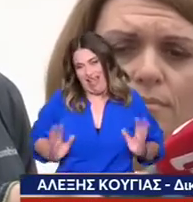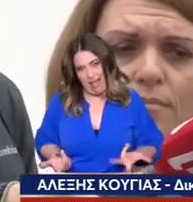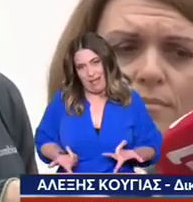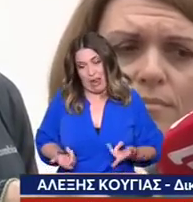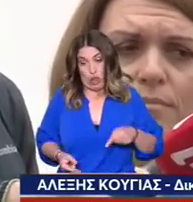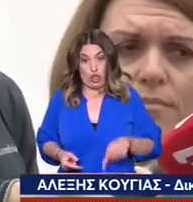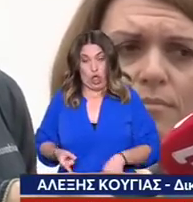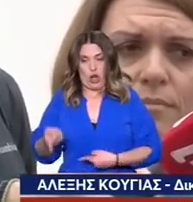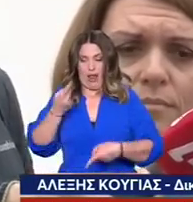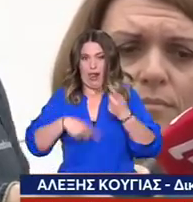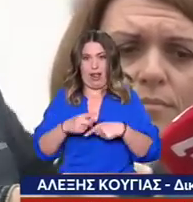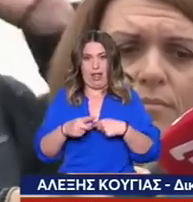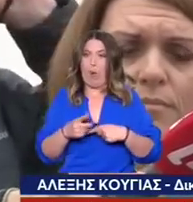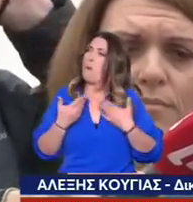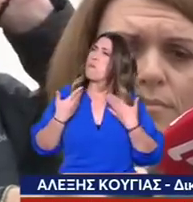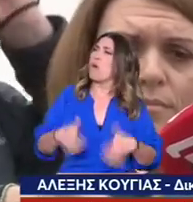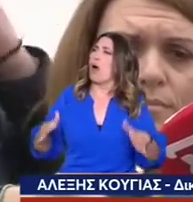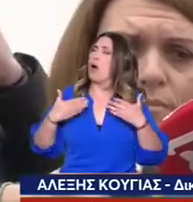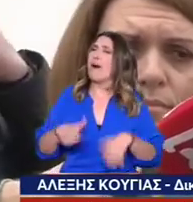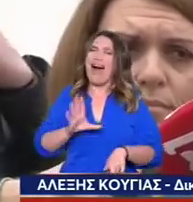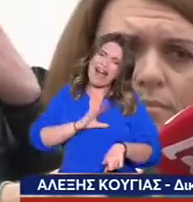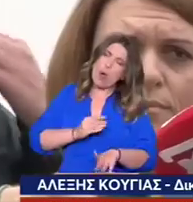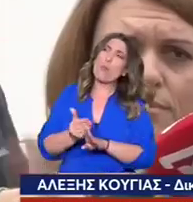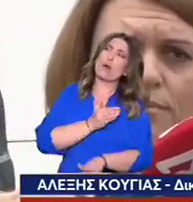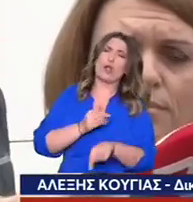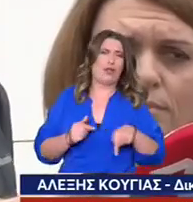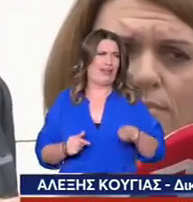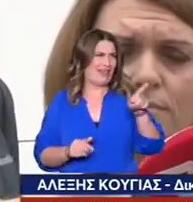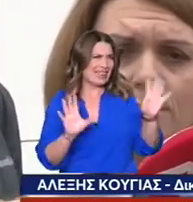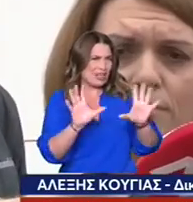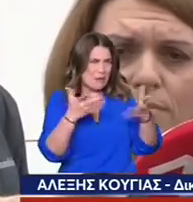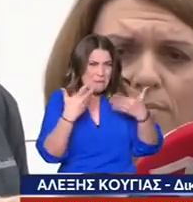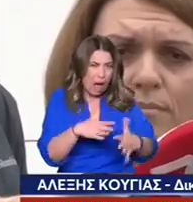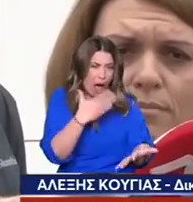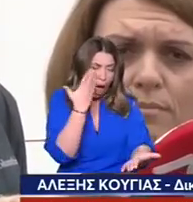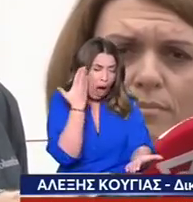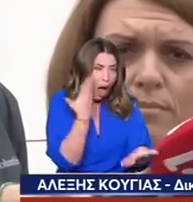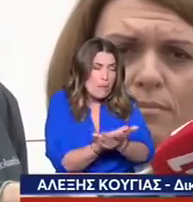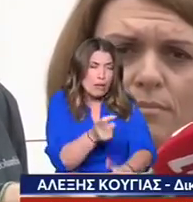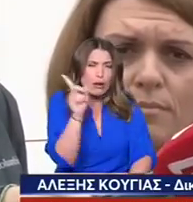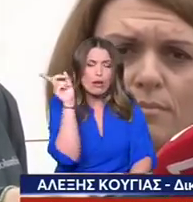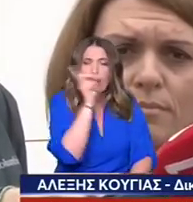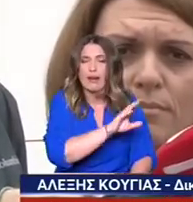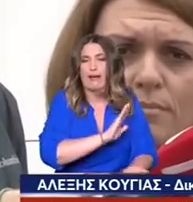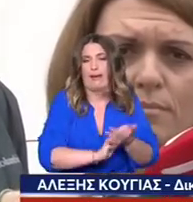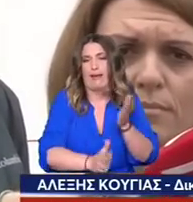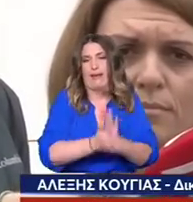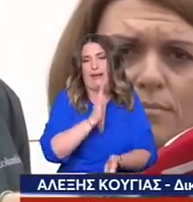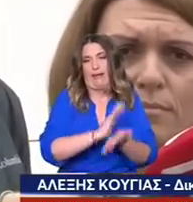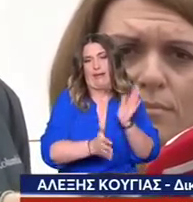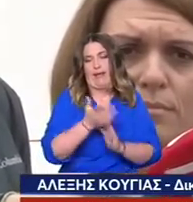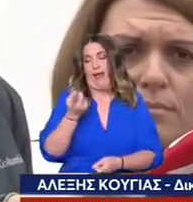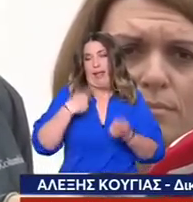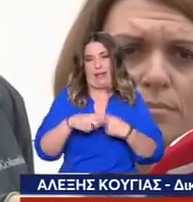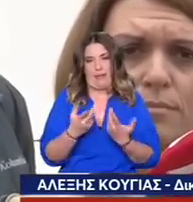να καταστεί η συγκεκριμένη μάρτυρας, κατηγορουμένη, για το αδίτημα της ψευδούς καταθέσεως, το οποίο διεπράχθη την προηγούμενη δικάσιμο,